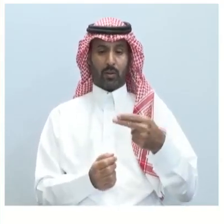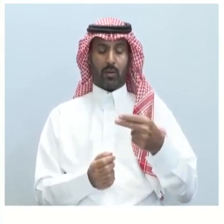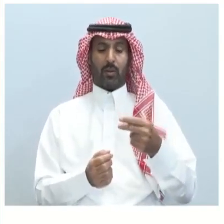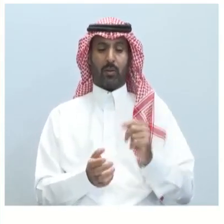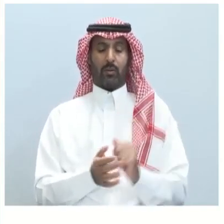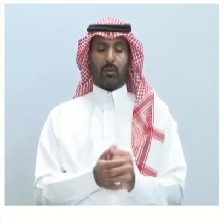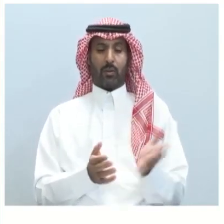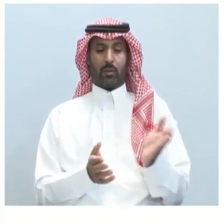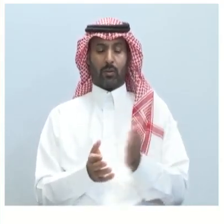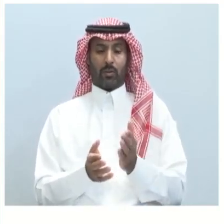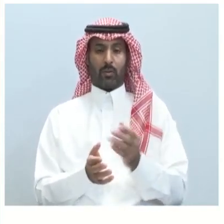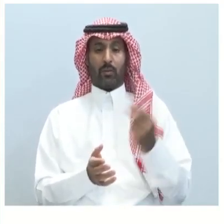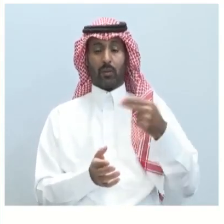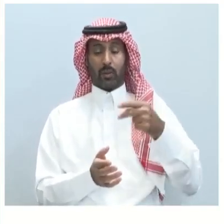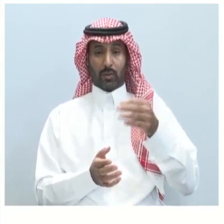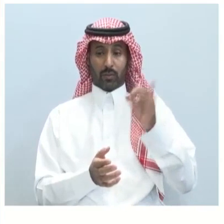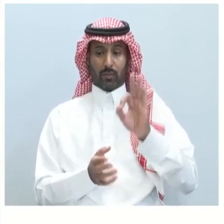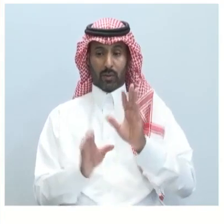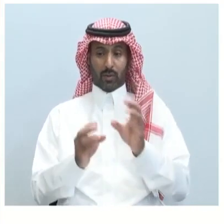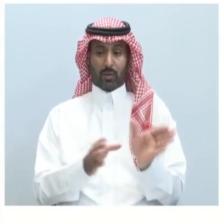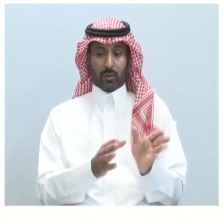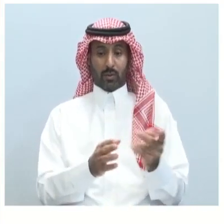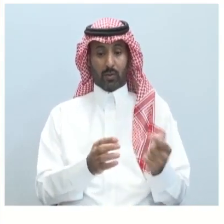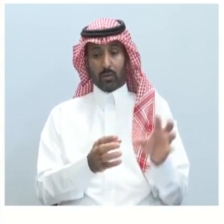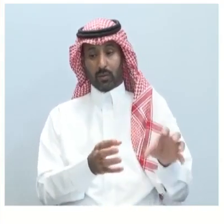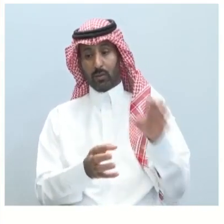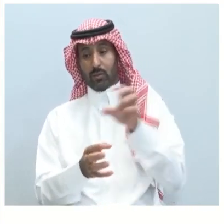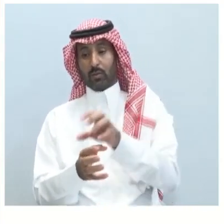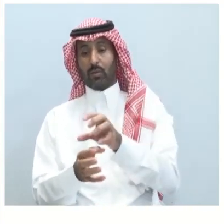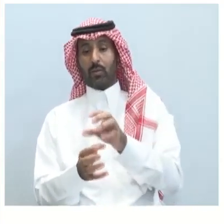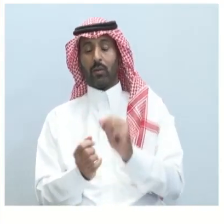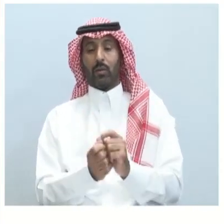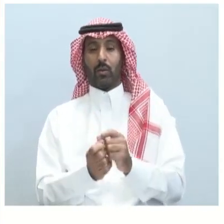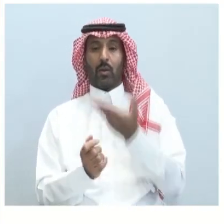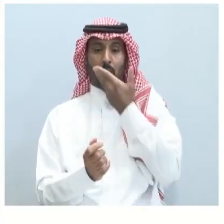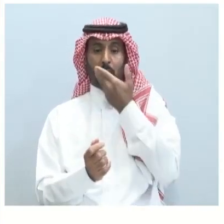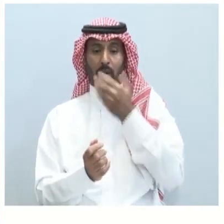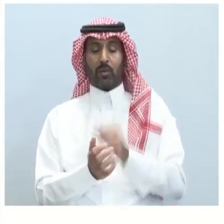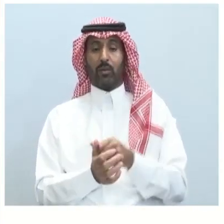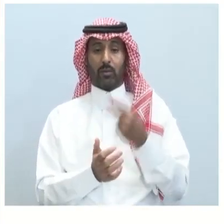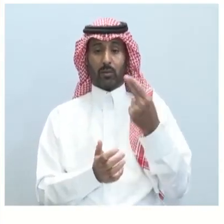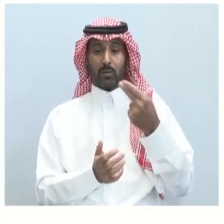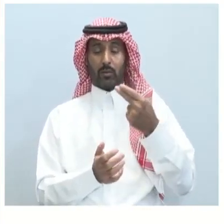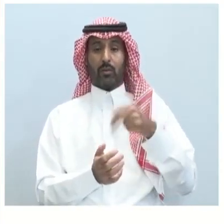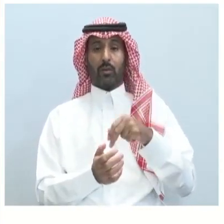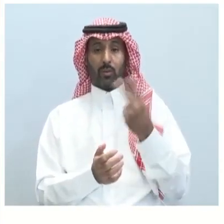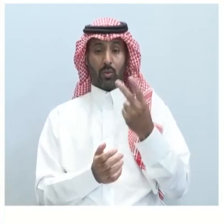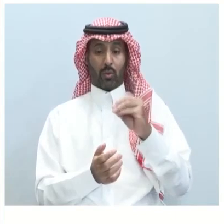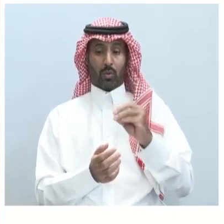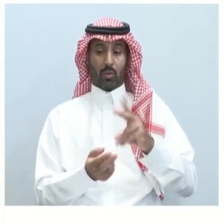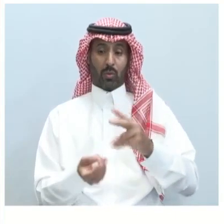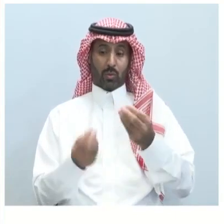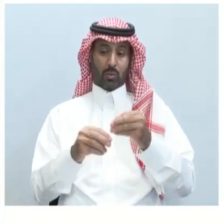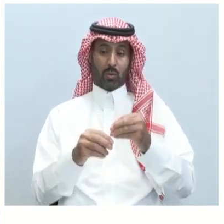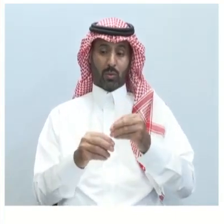موجوده في الحمض اتجهت الى مين الى الماء اتجهت الى الماء وتحول عندي